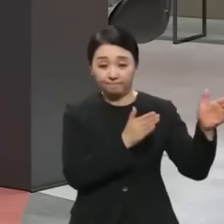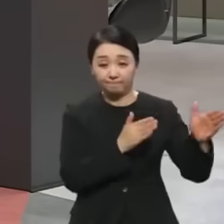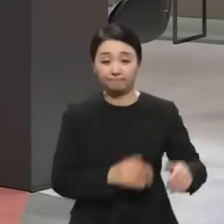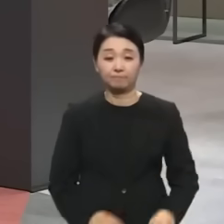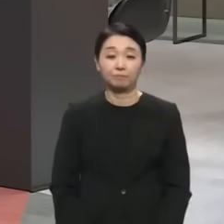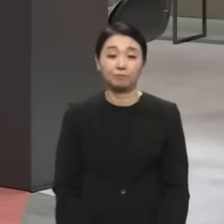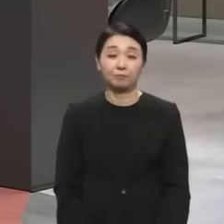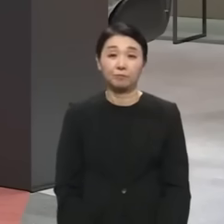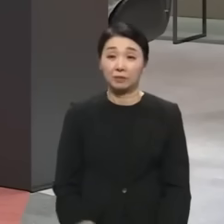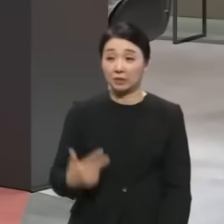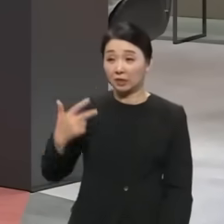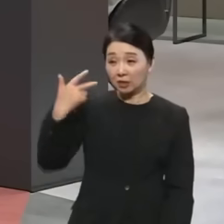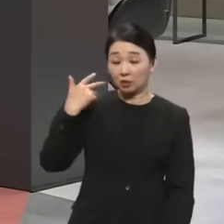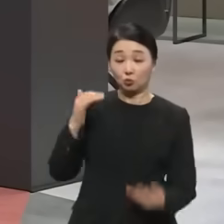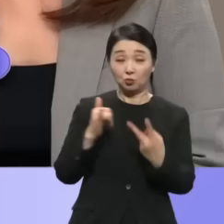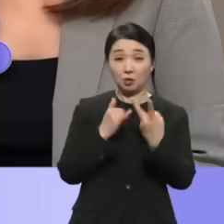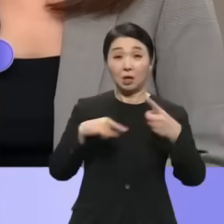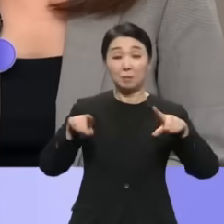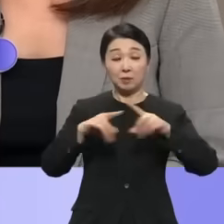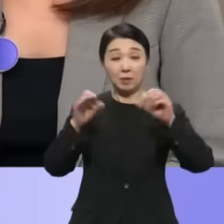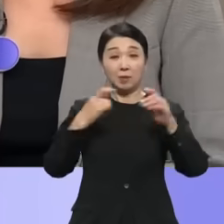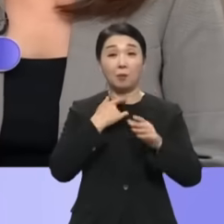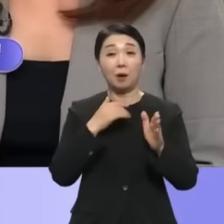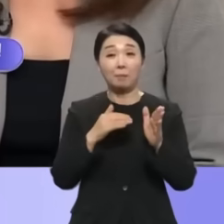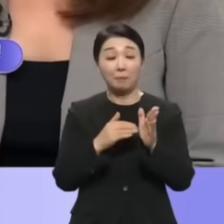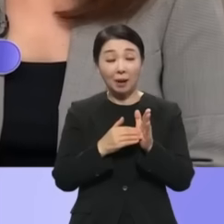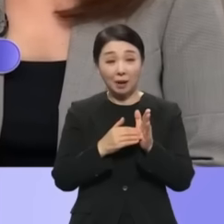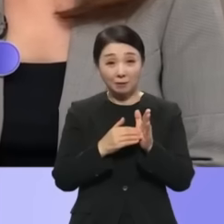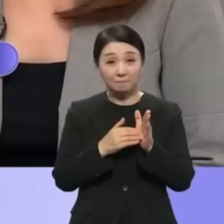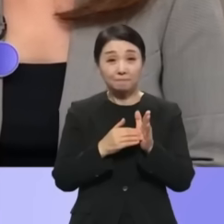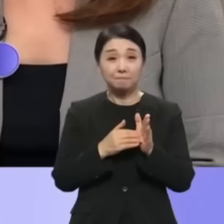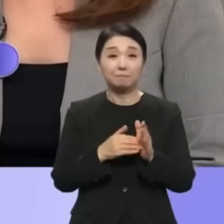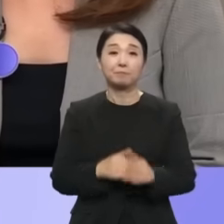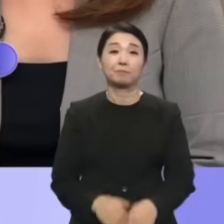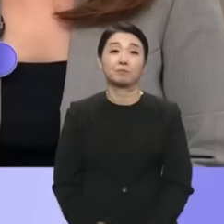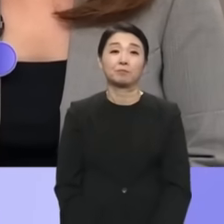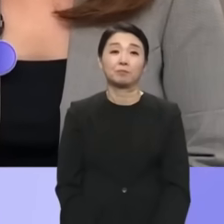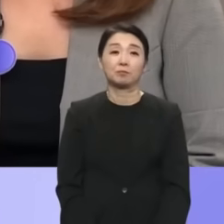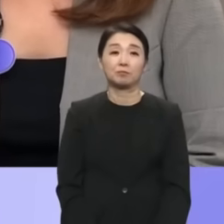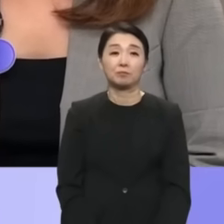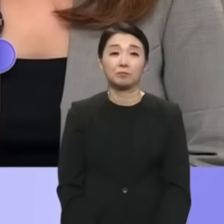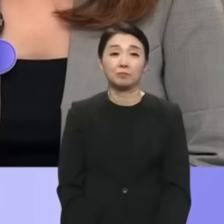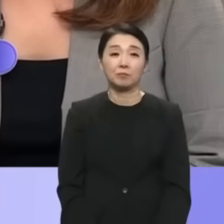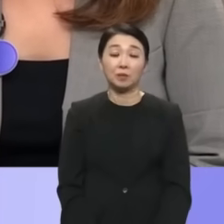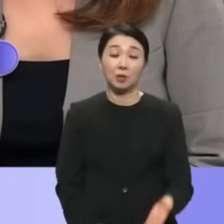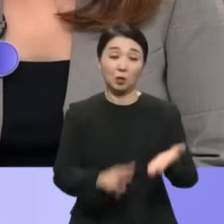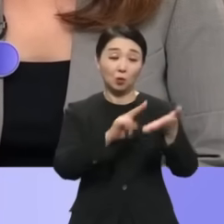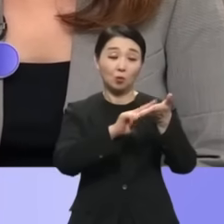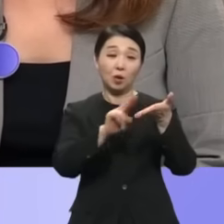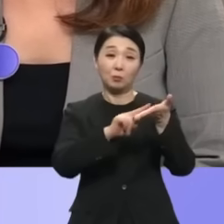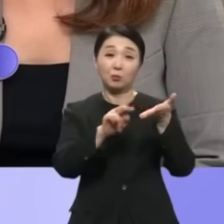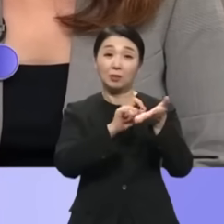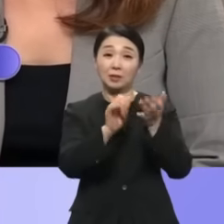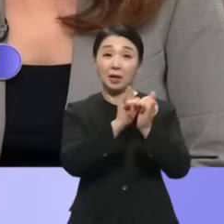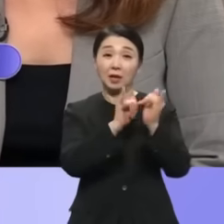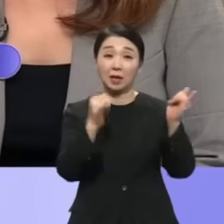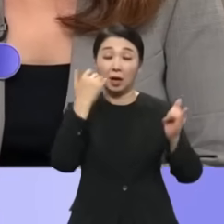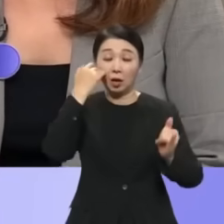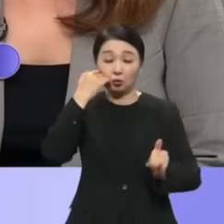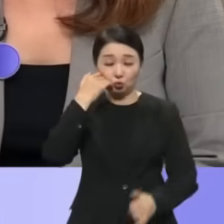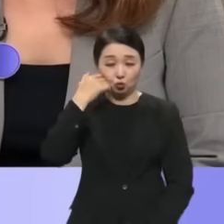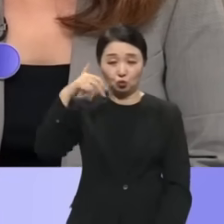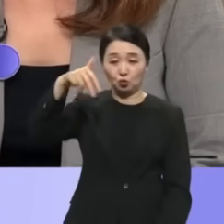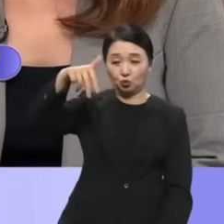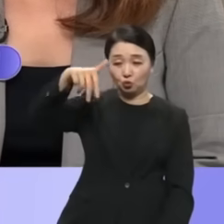지난주에 이제 두 분과 함께 이야기를 나눴던 저는 아니고 신혜원 앵커가 얘기를 나누기는 했는데 웹툰 작가 이제 주호민 씨가